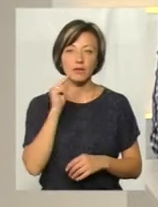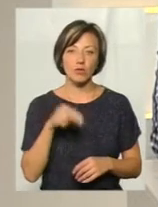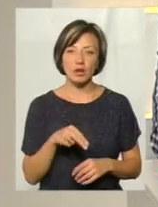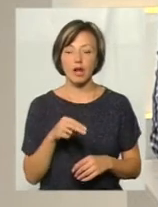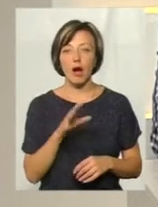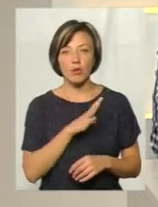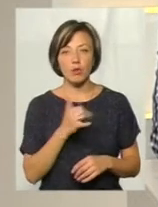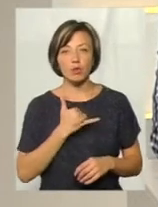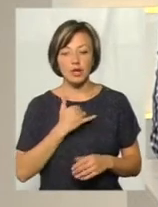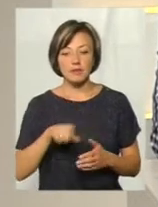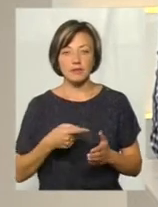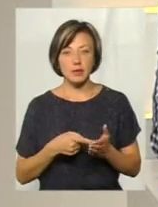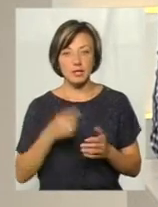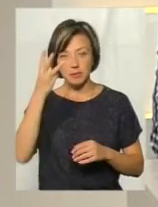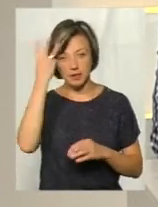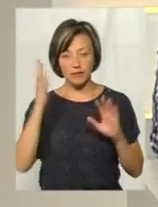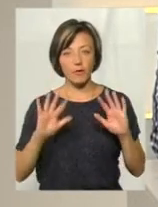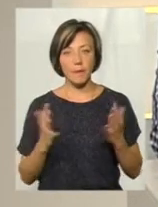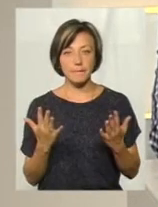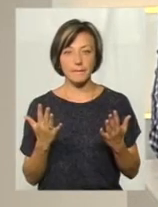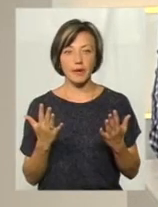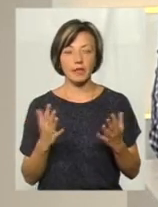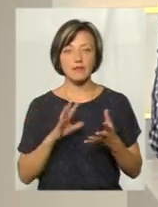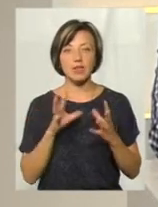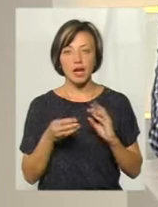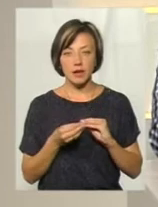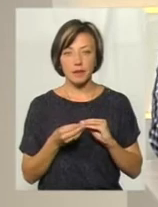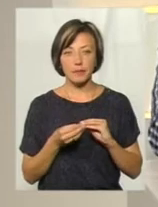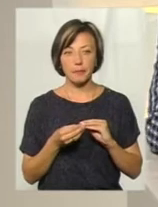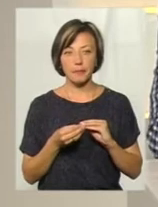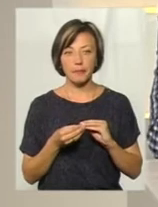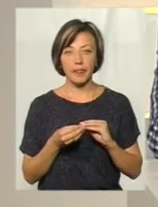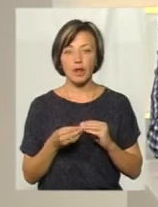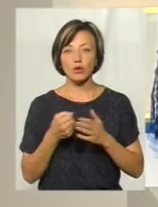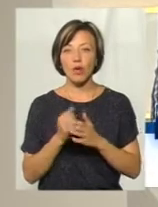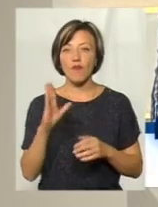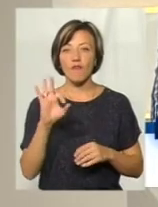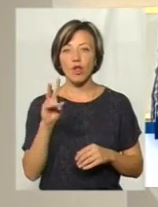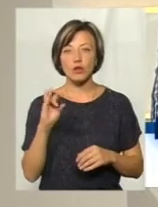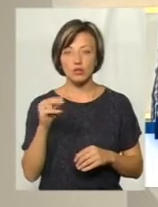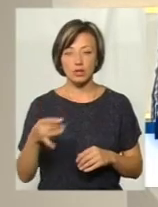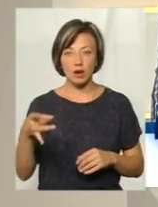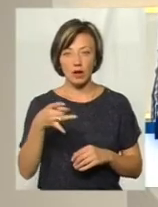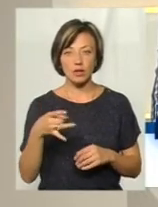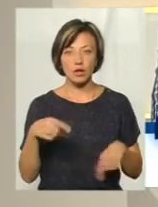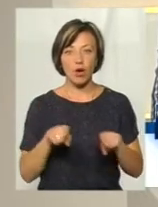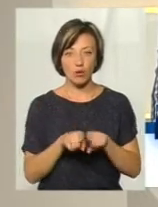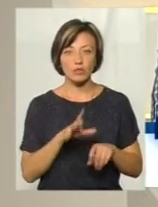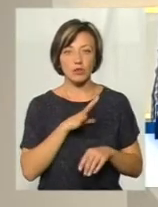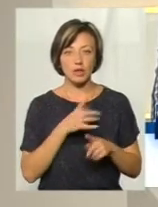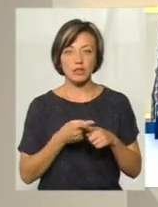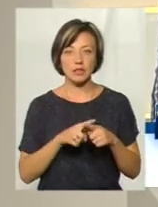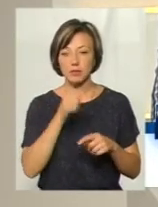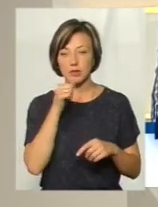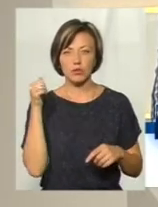у нас випадок в місті Хмельницькому, ну, взагалі від Хмельницького і туди вище до Волочиського району, також була. Це